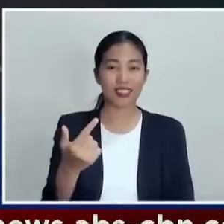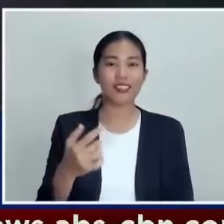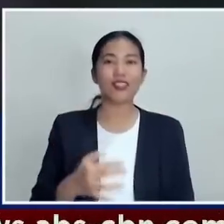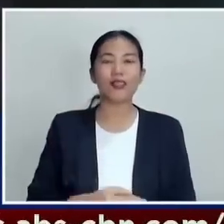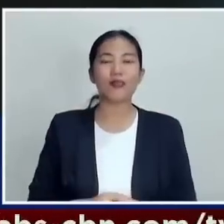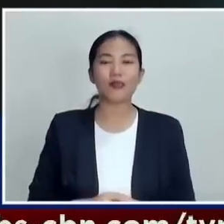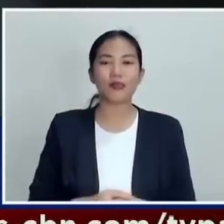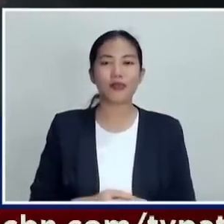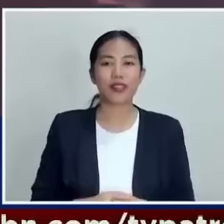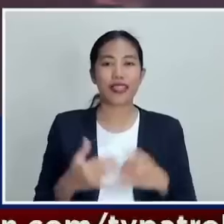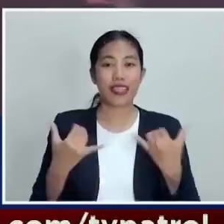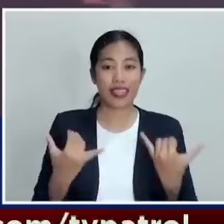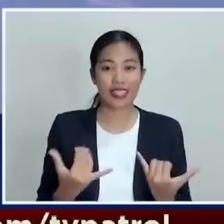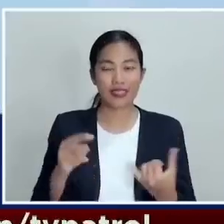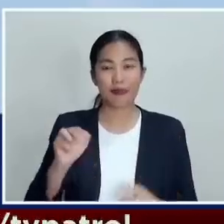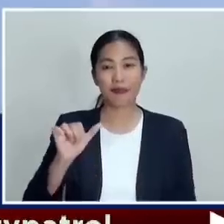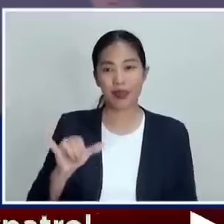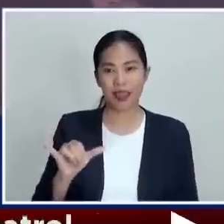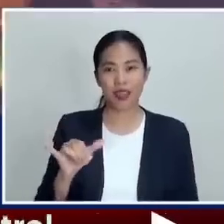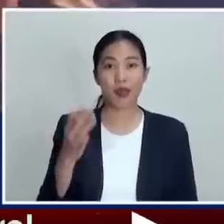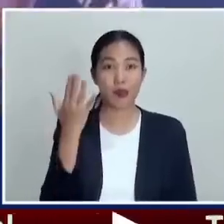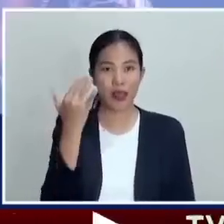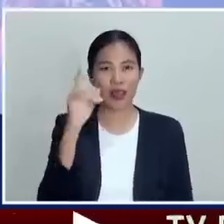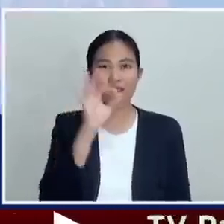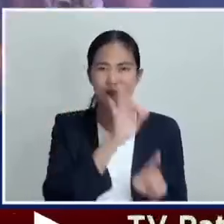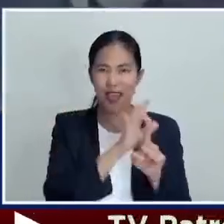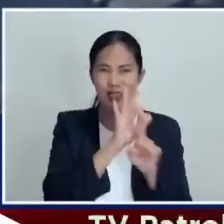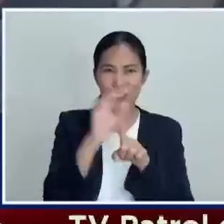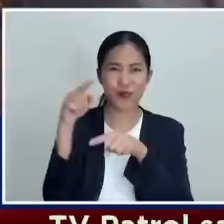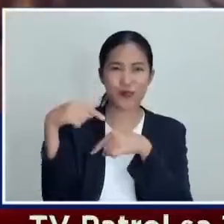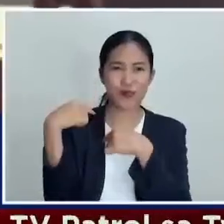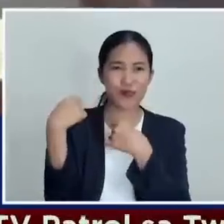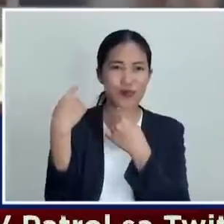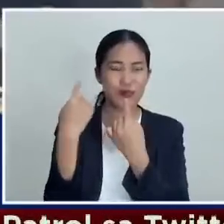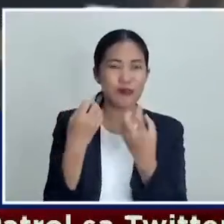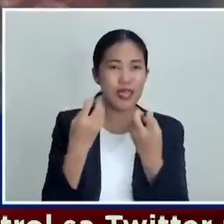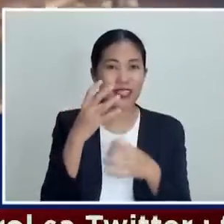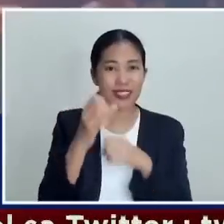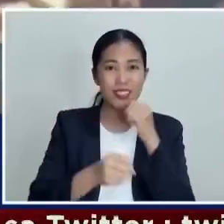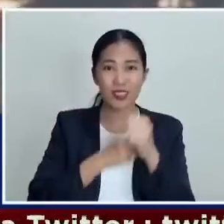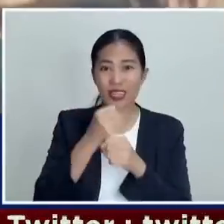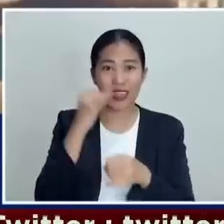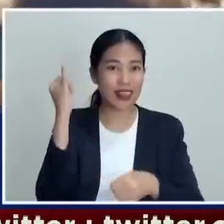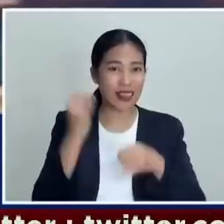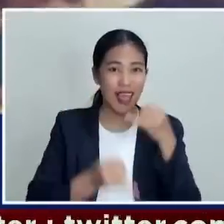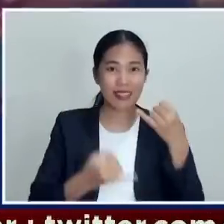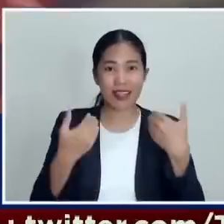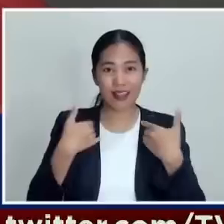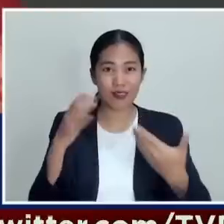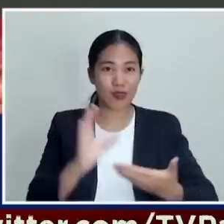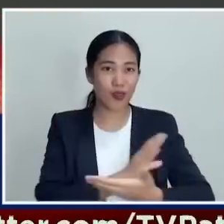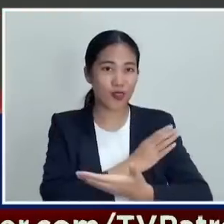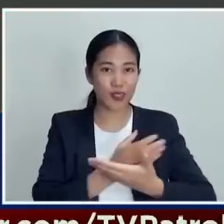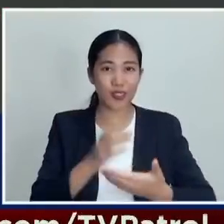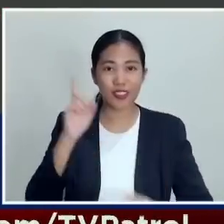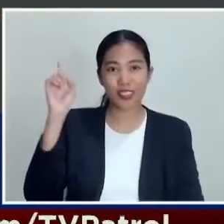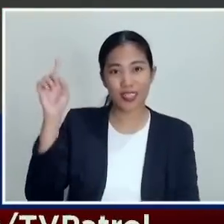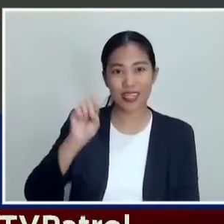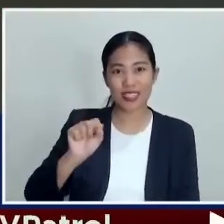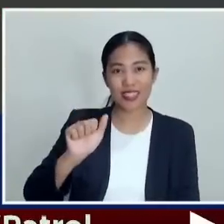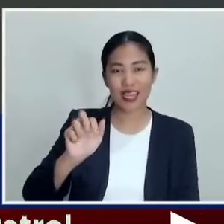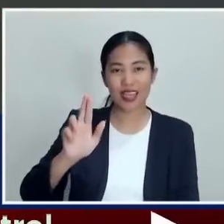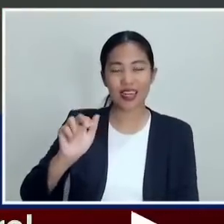ito ng popstars dahil ilang taon na rin ang nakalipas ng huling tumuntong ng concert stage si Sara. Espesyal